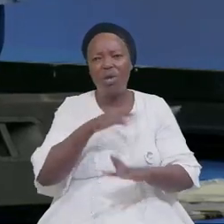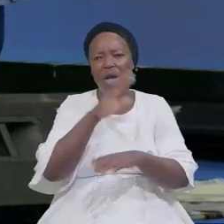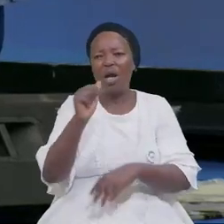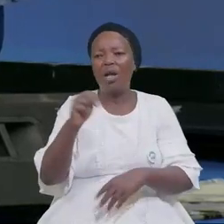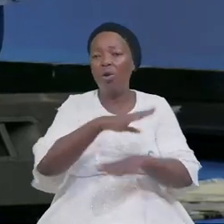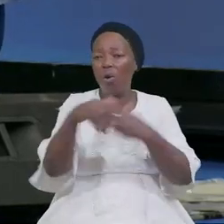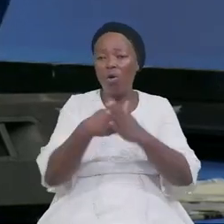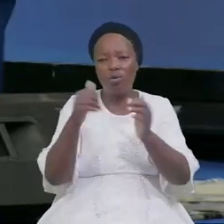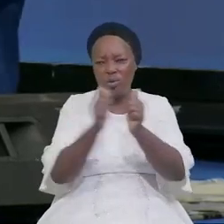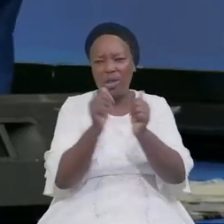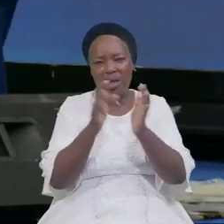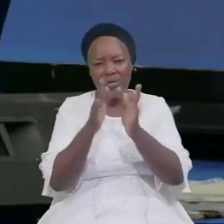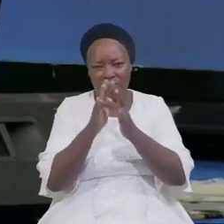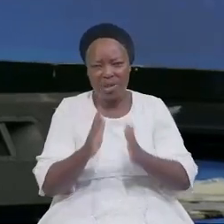entier.